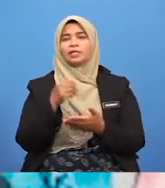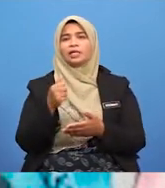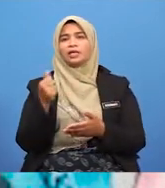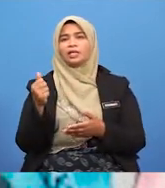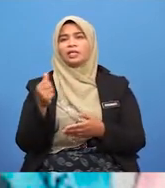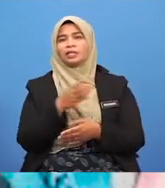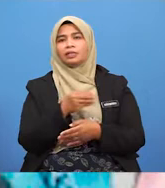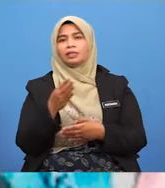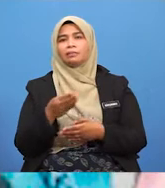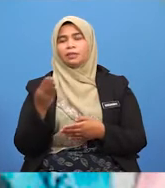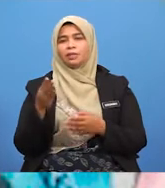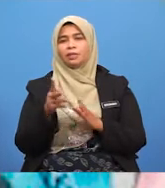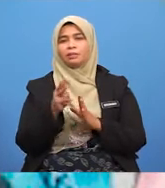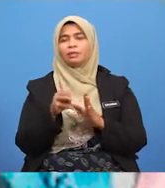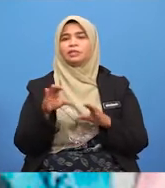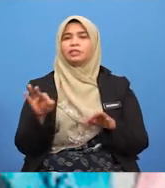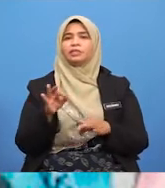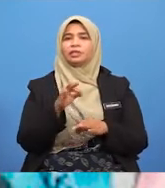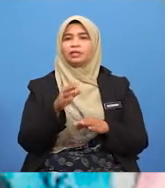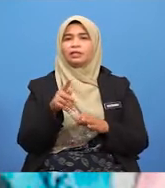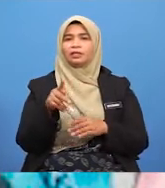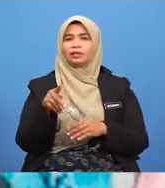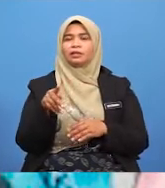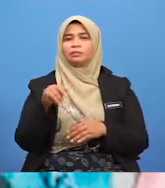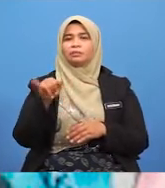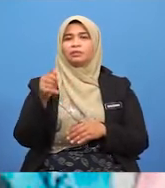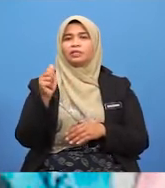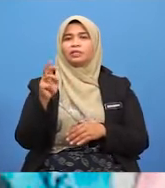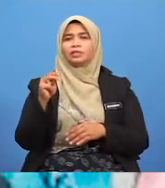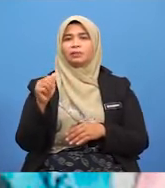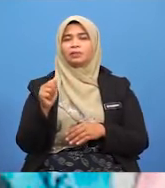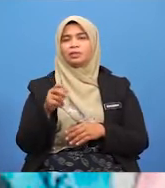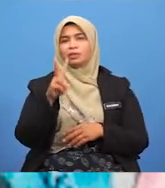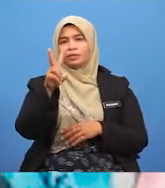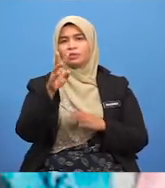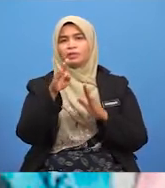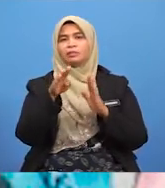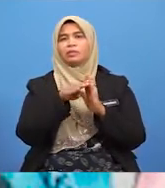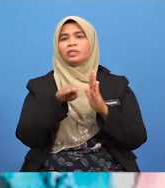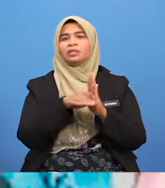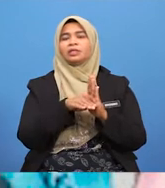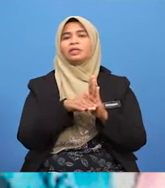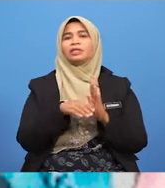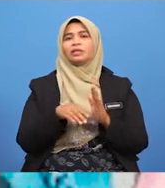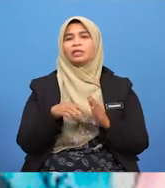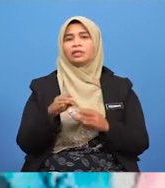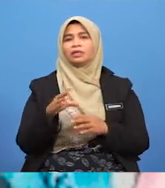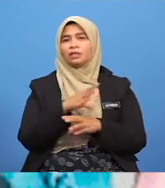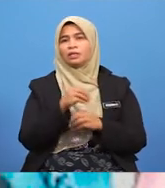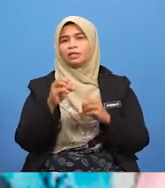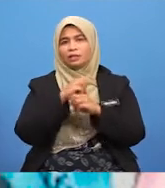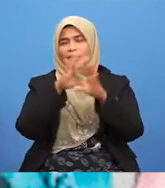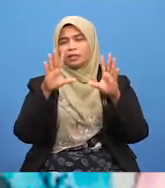bahan menjahit hijamah yang kedua belajar dapat menyelesaikan dan menerangkan